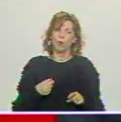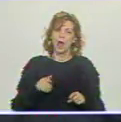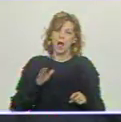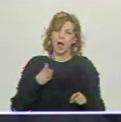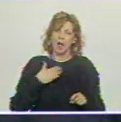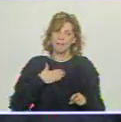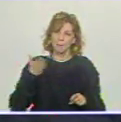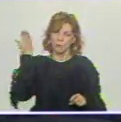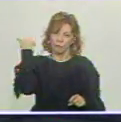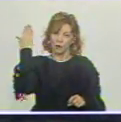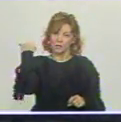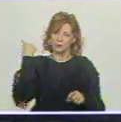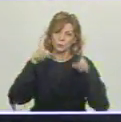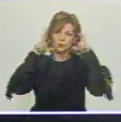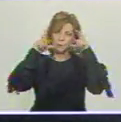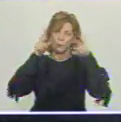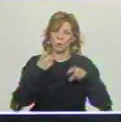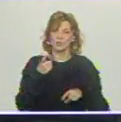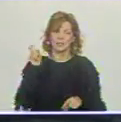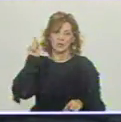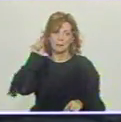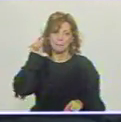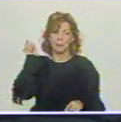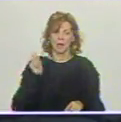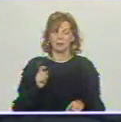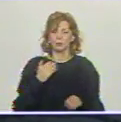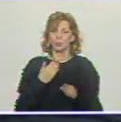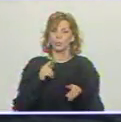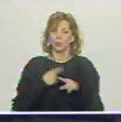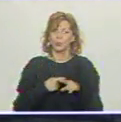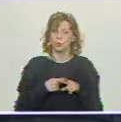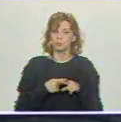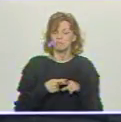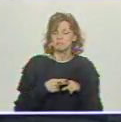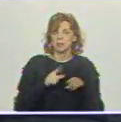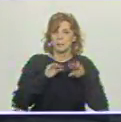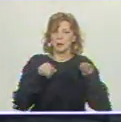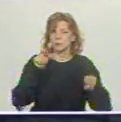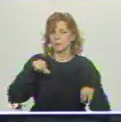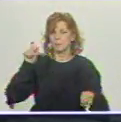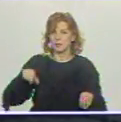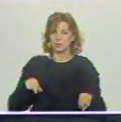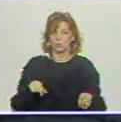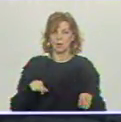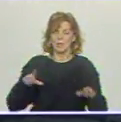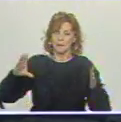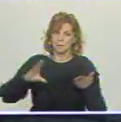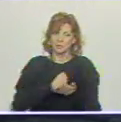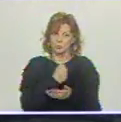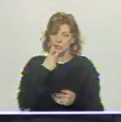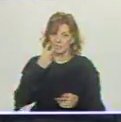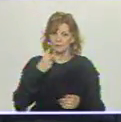din parc cu un domn și niște domnișoare. Am reușit să